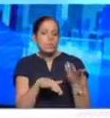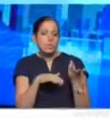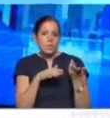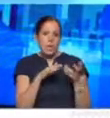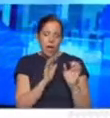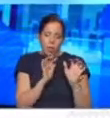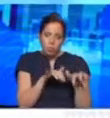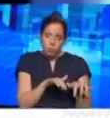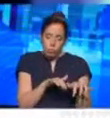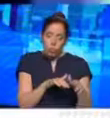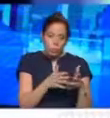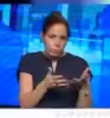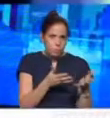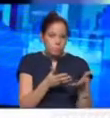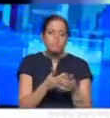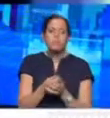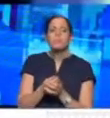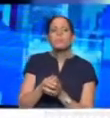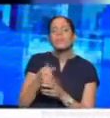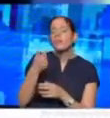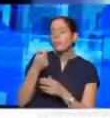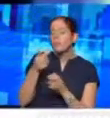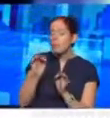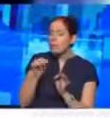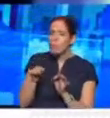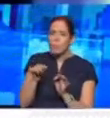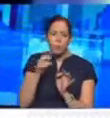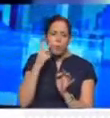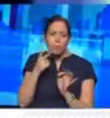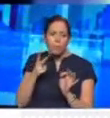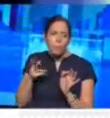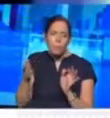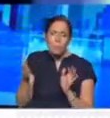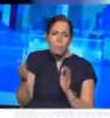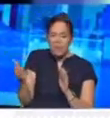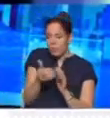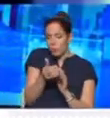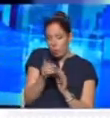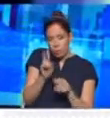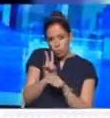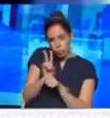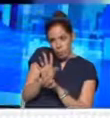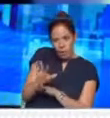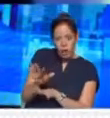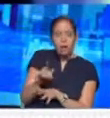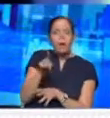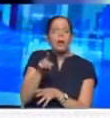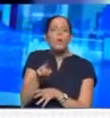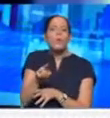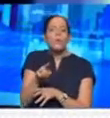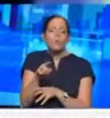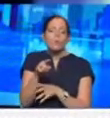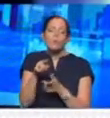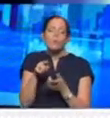האלה. באמת, גלנט פה מאגף את כולנו מימין, זה לא מפתיע בהמשך למה שאלירן אומר, שהוא קורץ